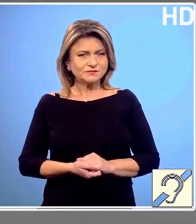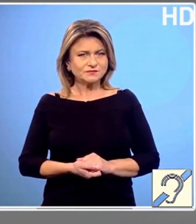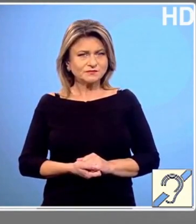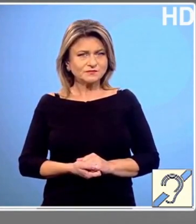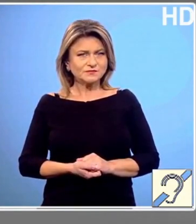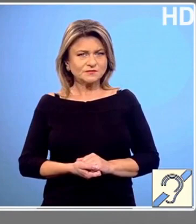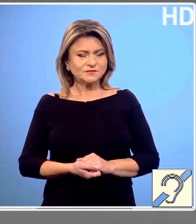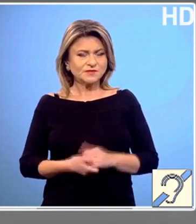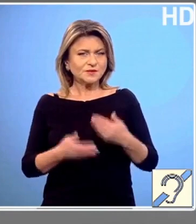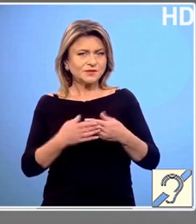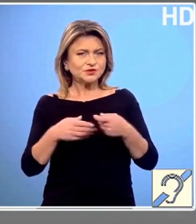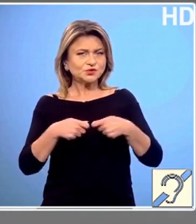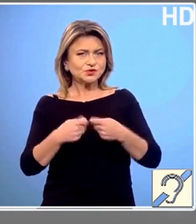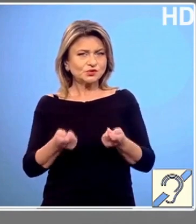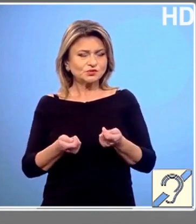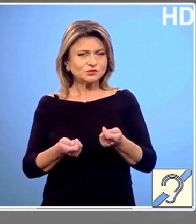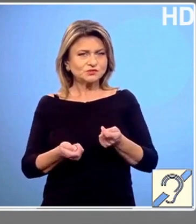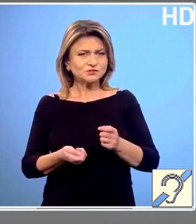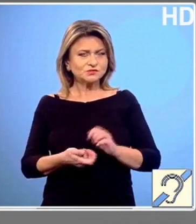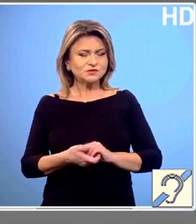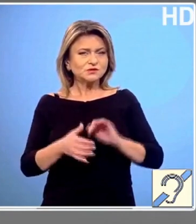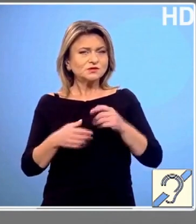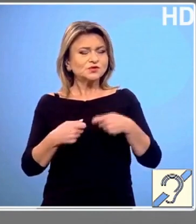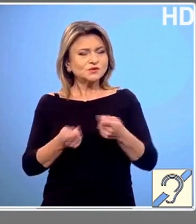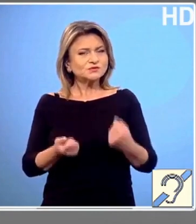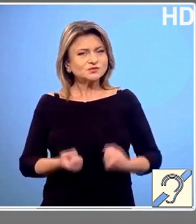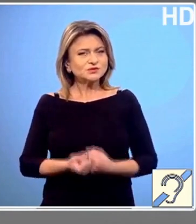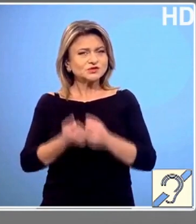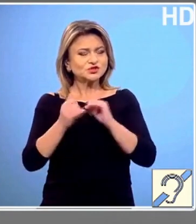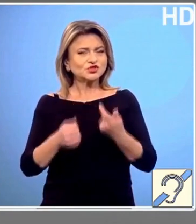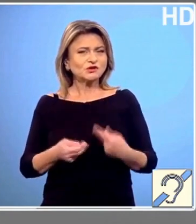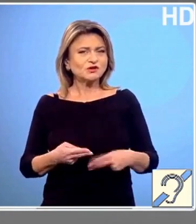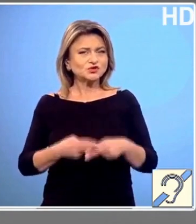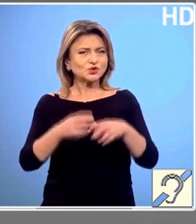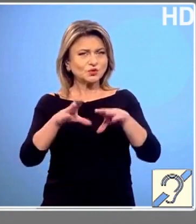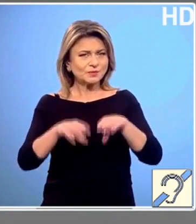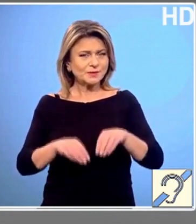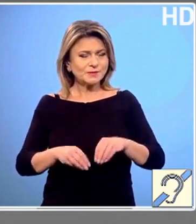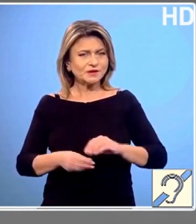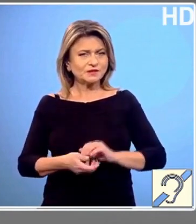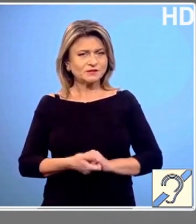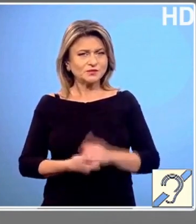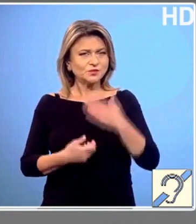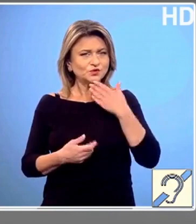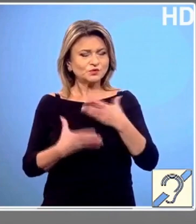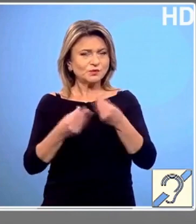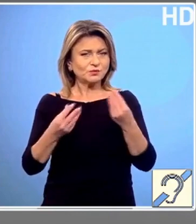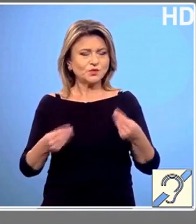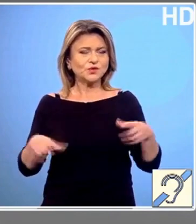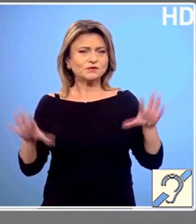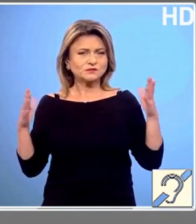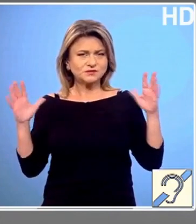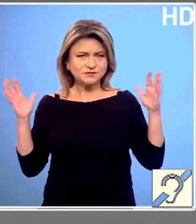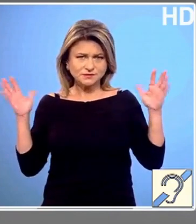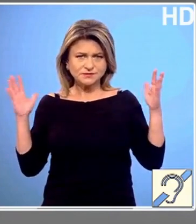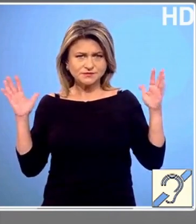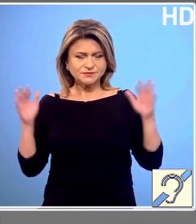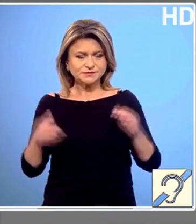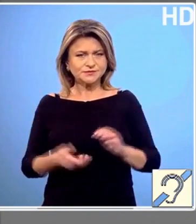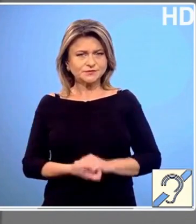pentru toată susținerea și pentru tot ajutorul primit. Vă mulțumim mult!